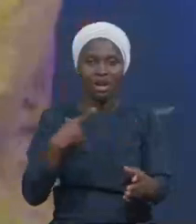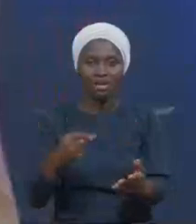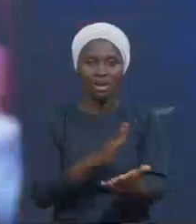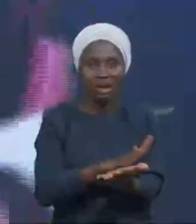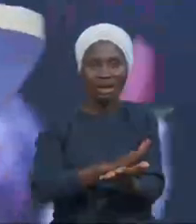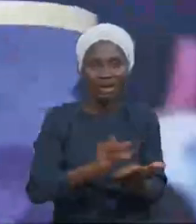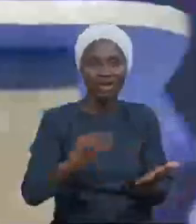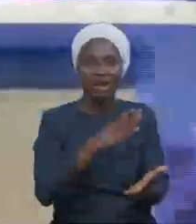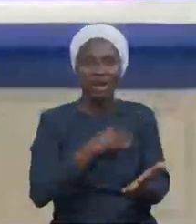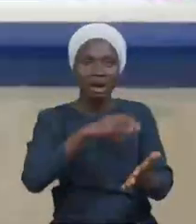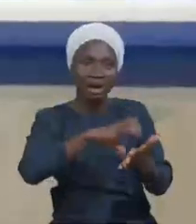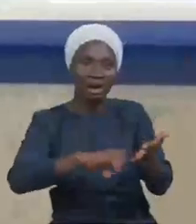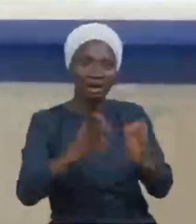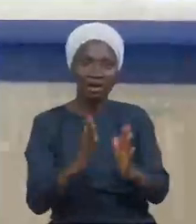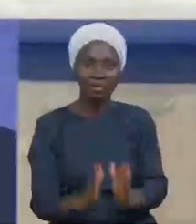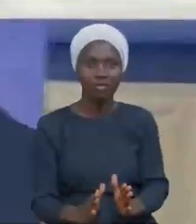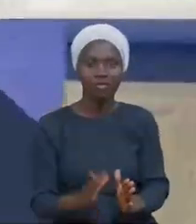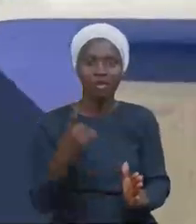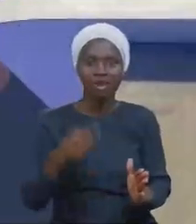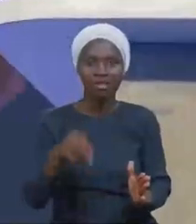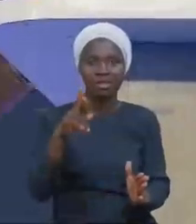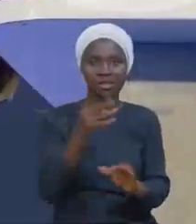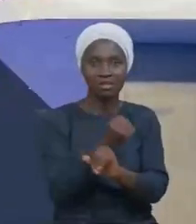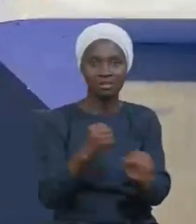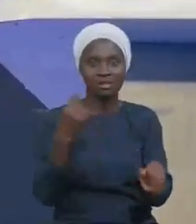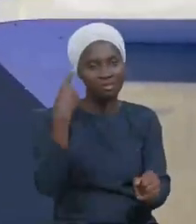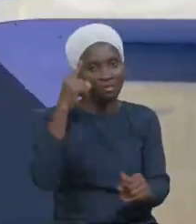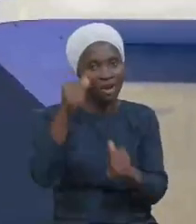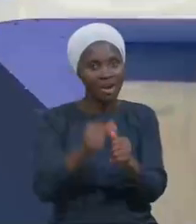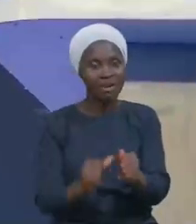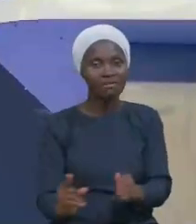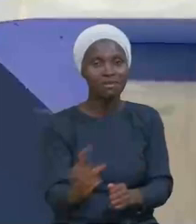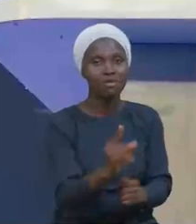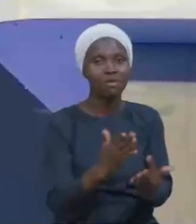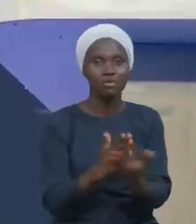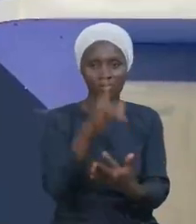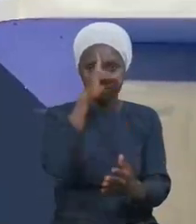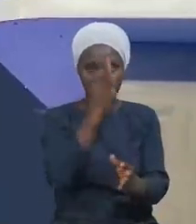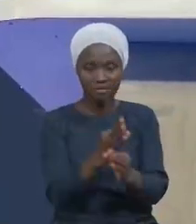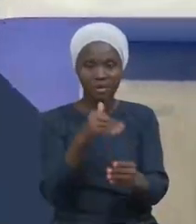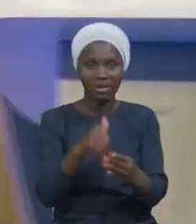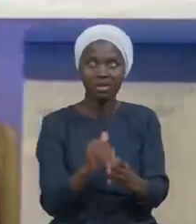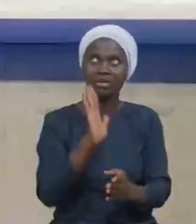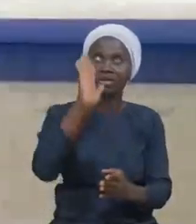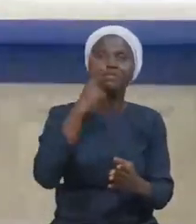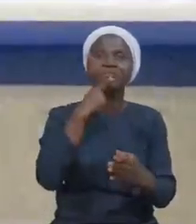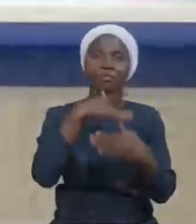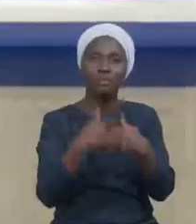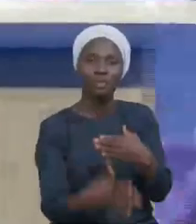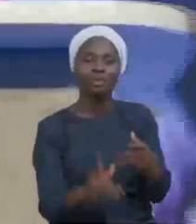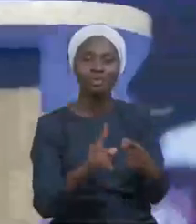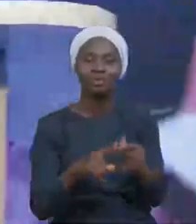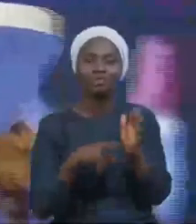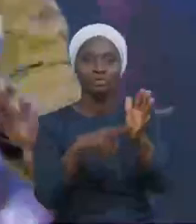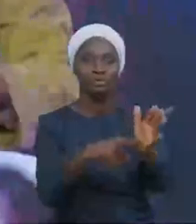sa justice, parce qu'il avait laissé impunis les péchés commis auparavant, au